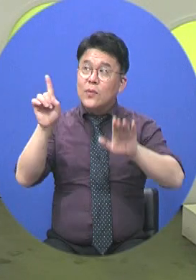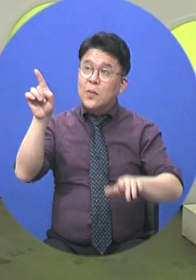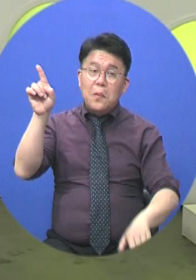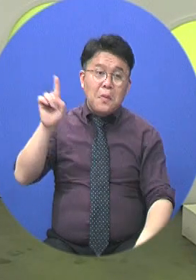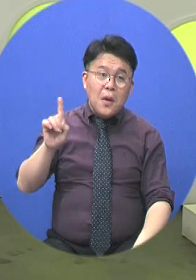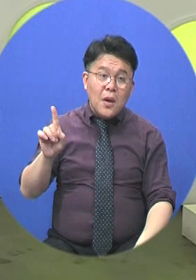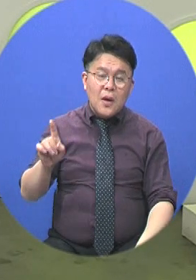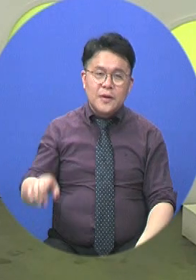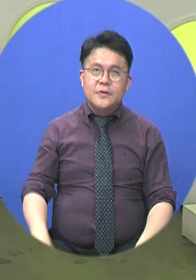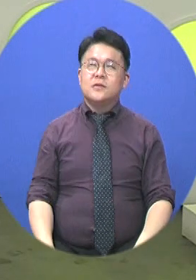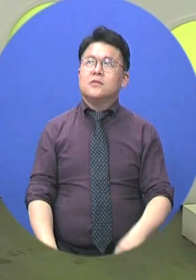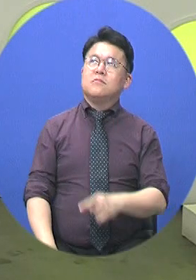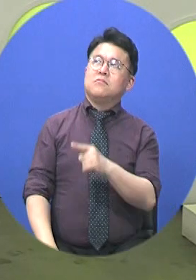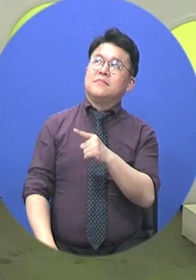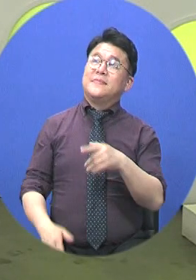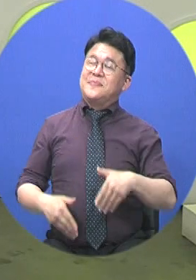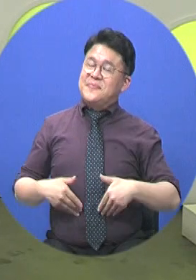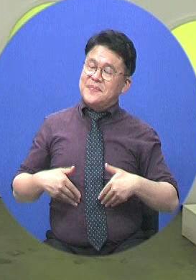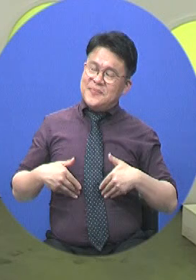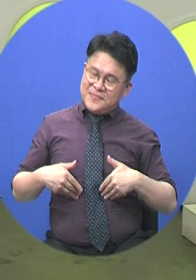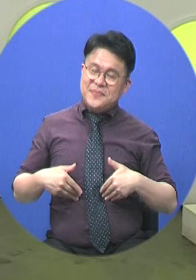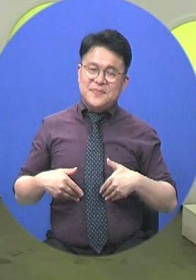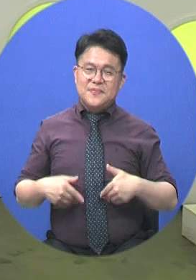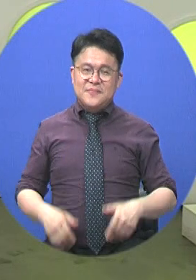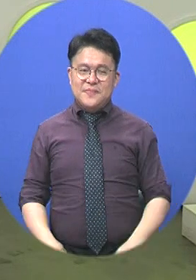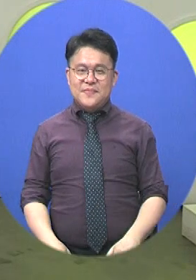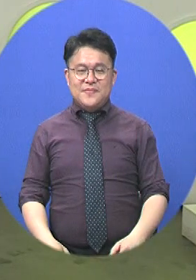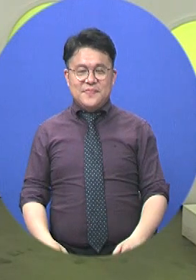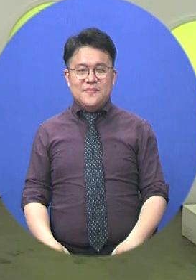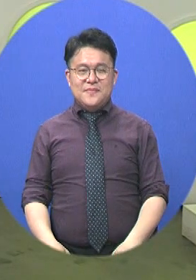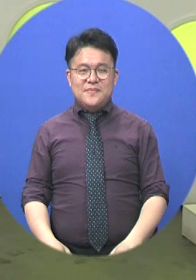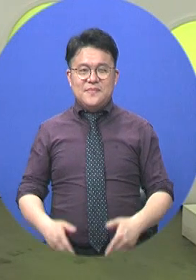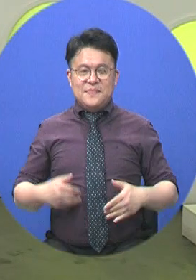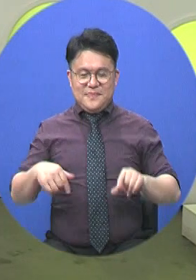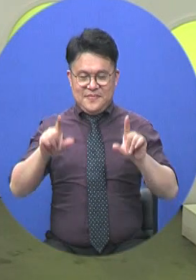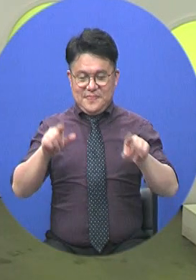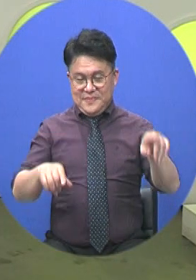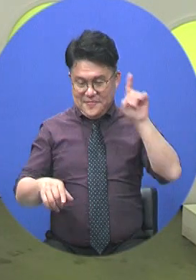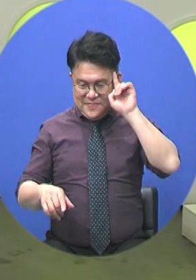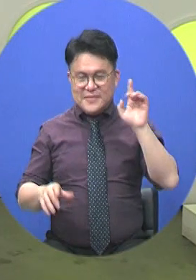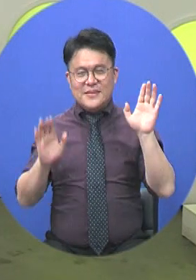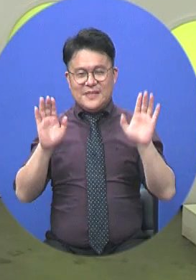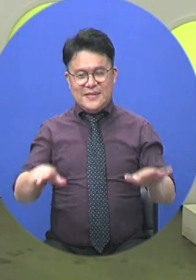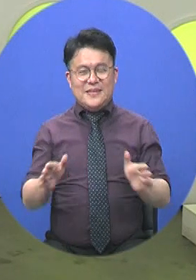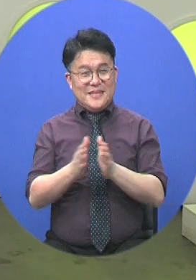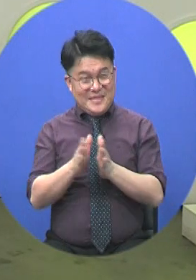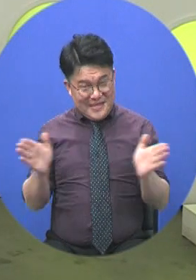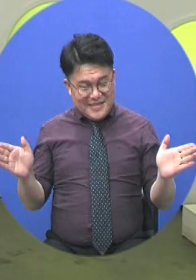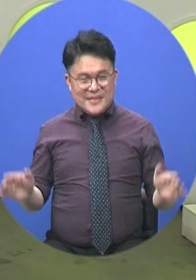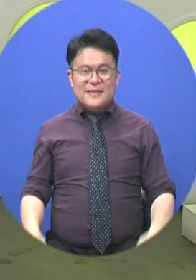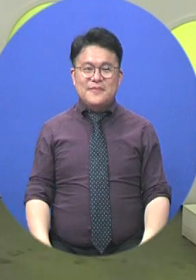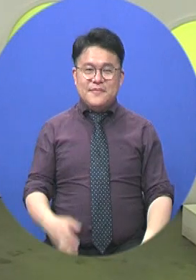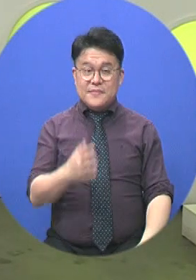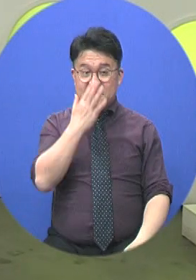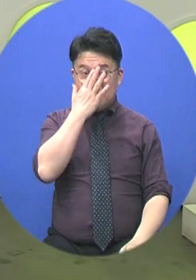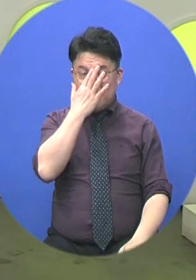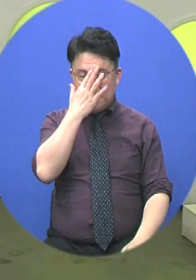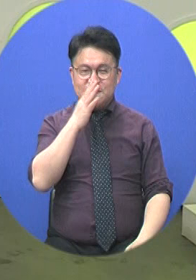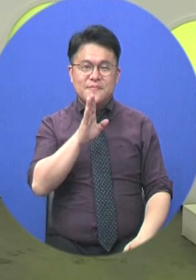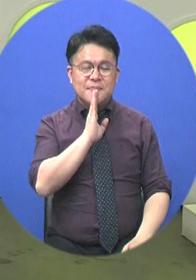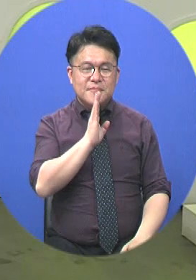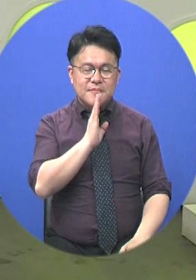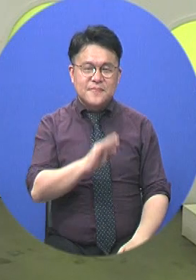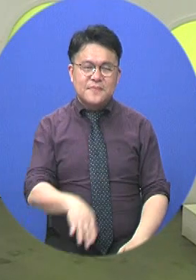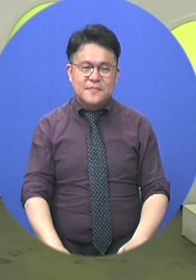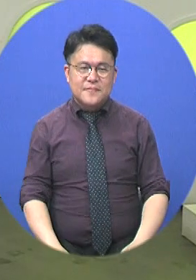지금? 예, 날씨가 따뜻한 아. 봄 날씨입니다. 드디어 봄이 오긴 왔나 봐요, 그죠?